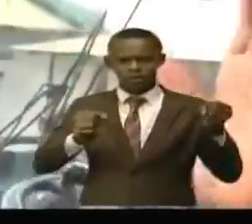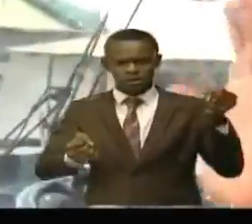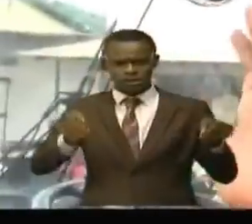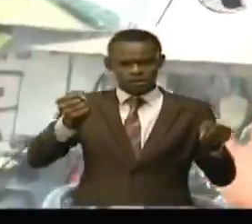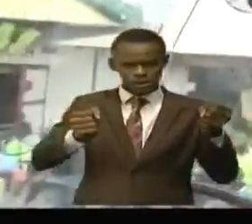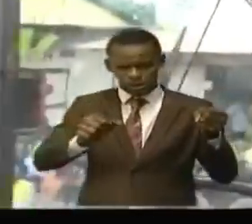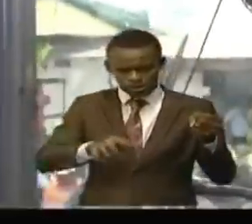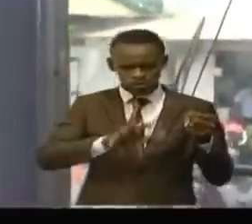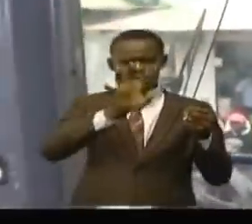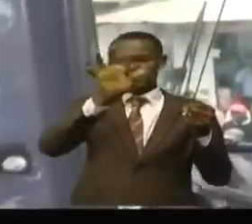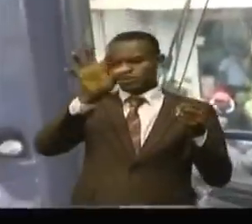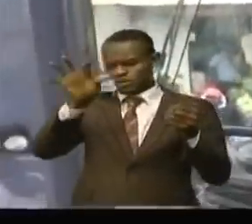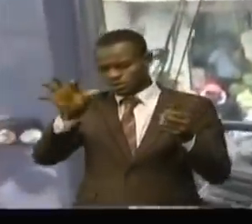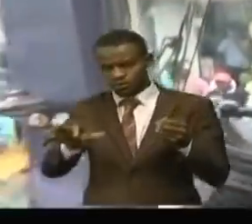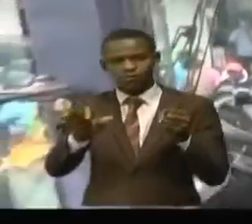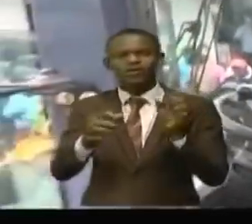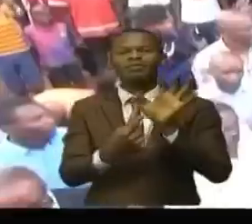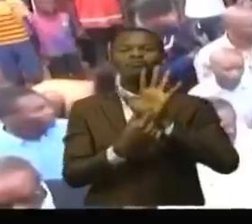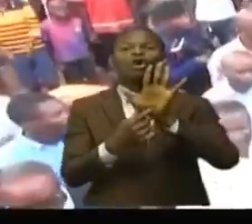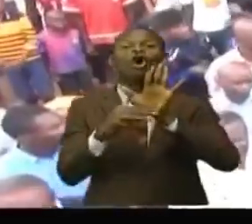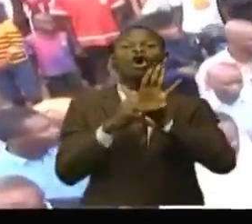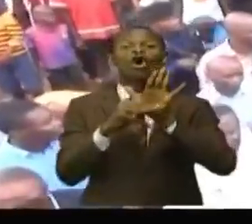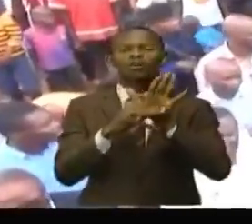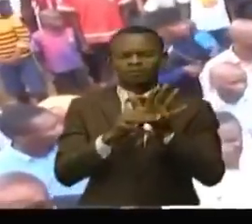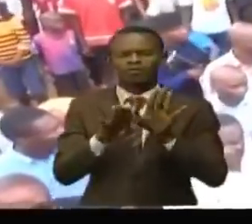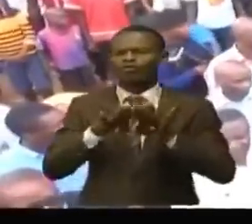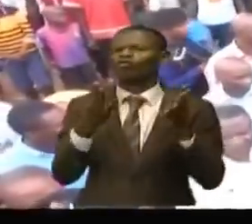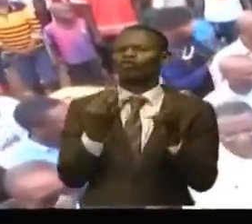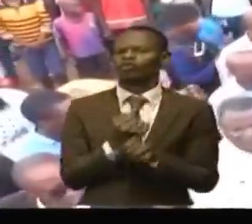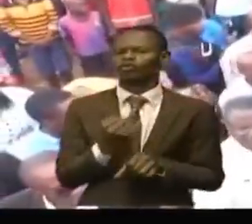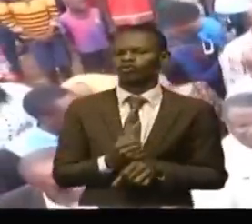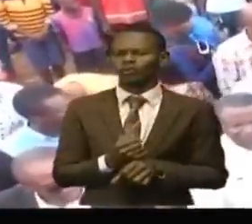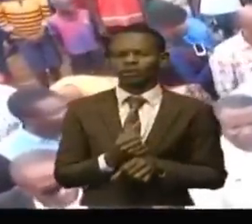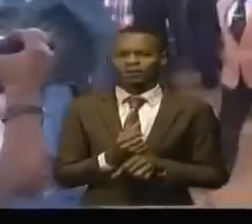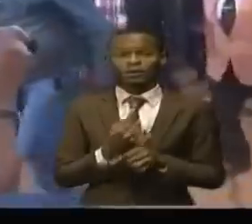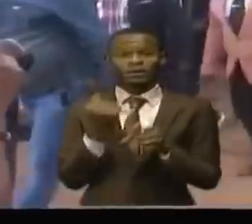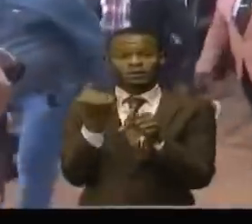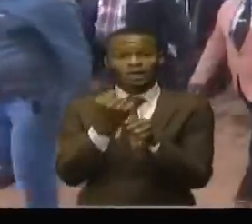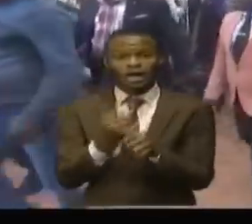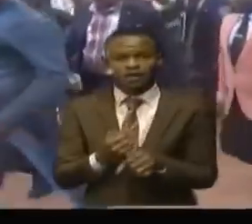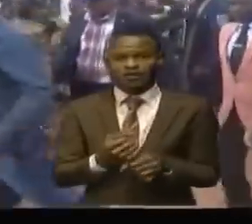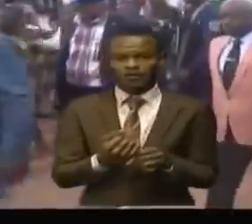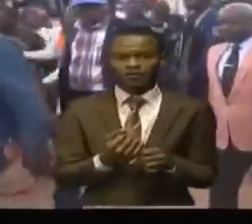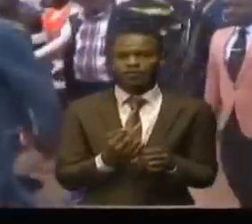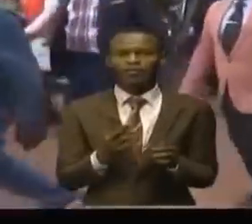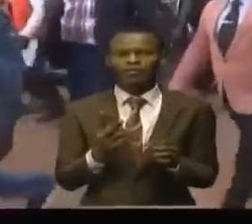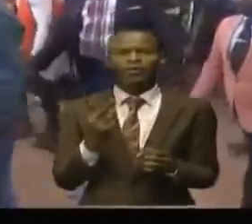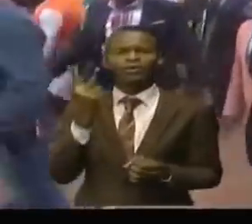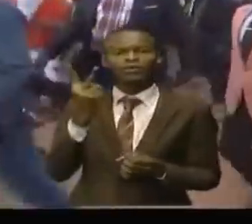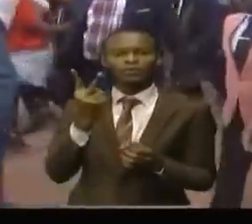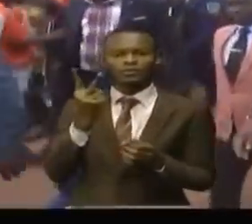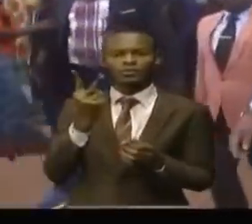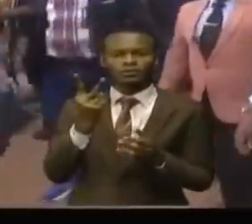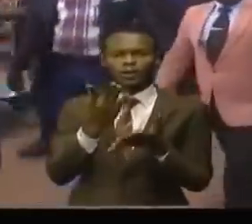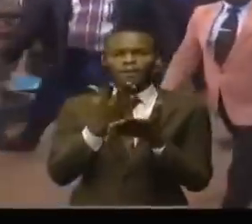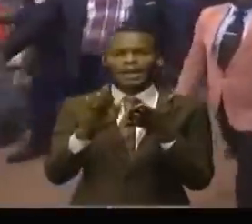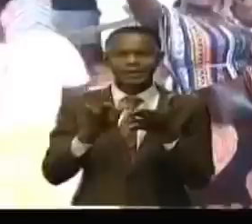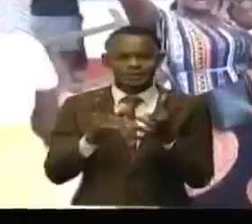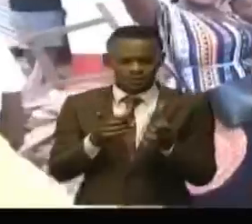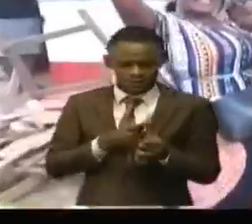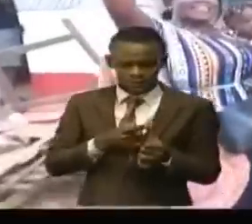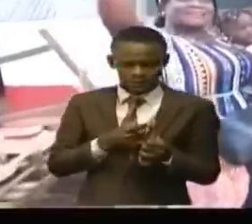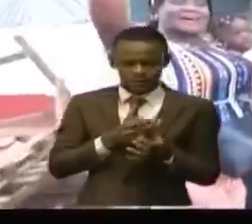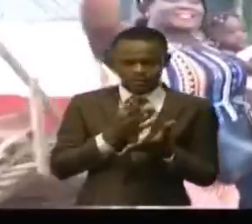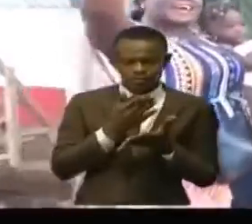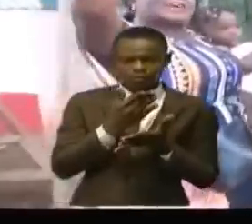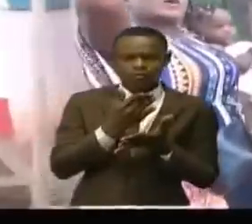Ce projet va s'exécuter en 2 phases, dont la première consistera à moderniser tout d'abord les 75 km de route pour cette année